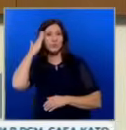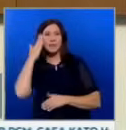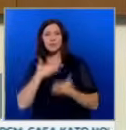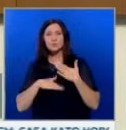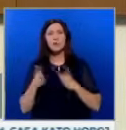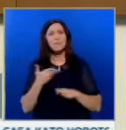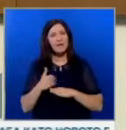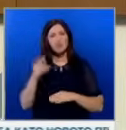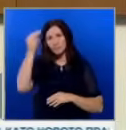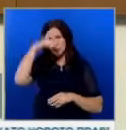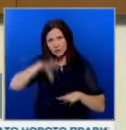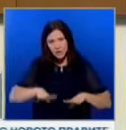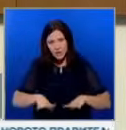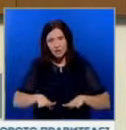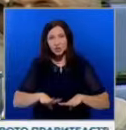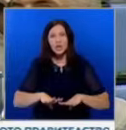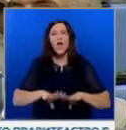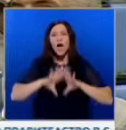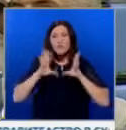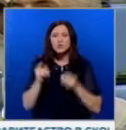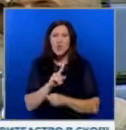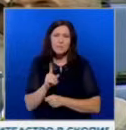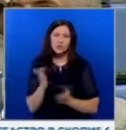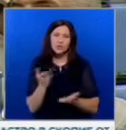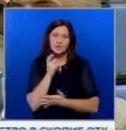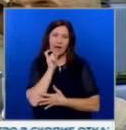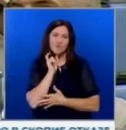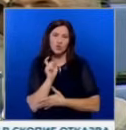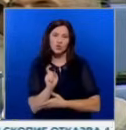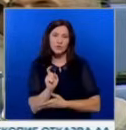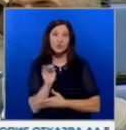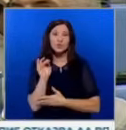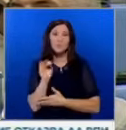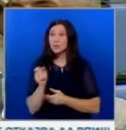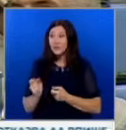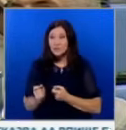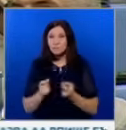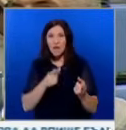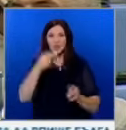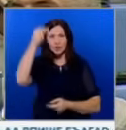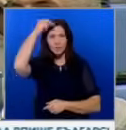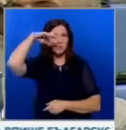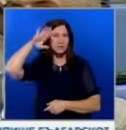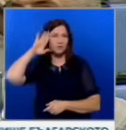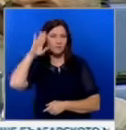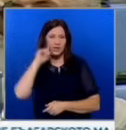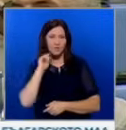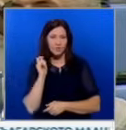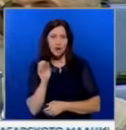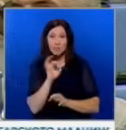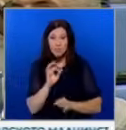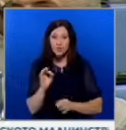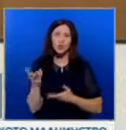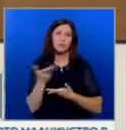най-вече българските граждани, въобще не може и да става дума, че ще бъдат изпращани български войски в Украина. Нито